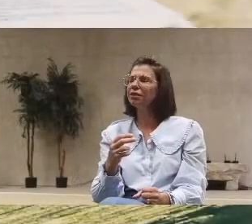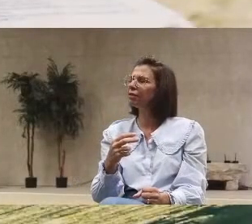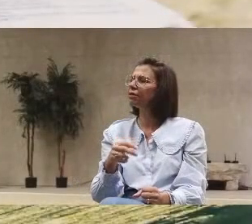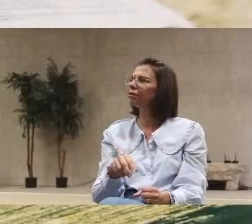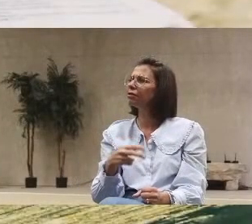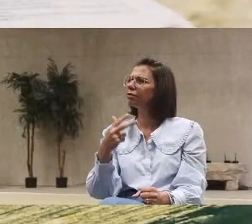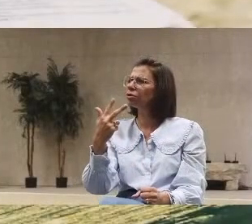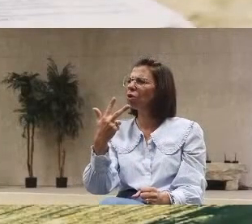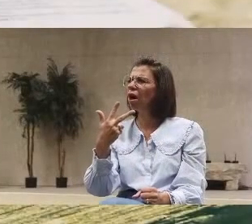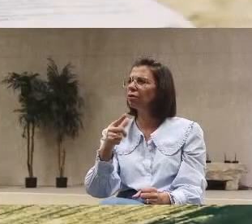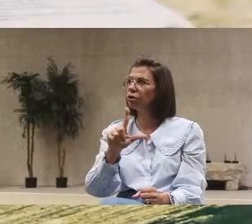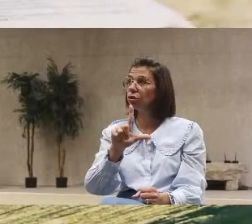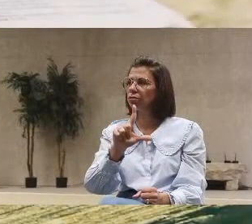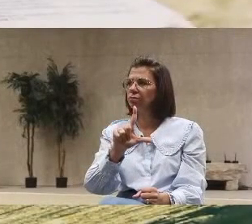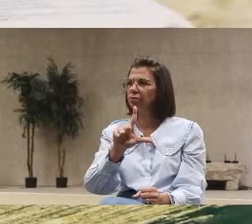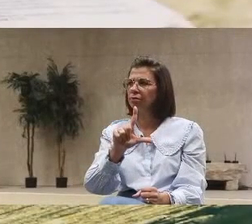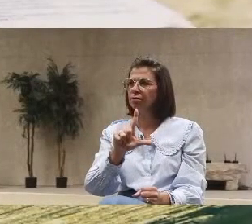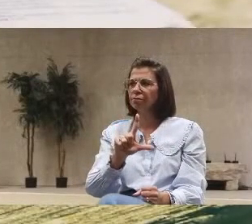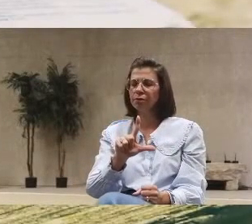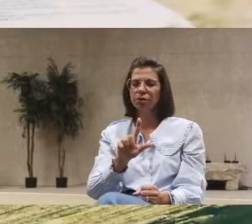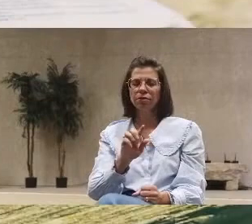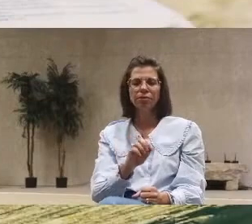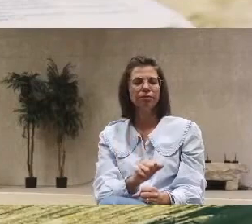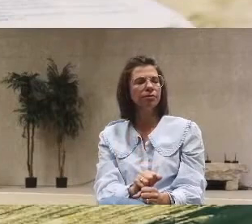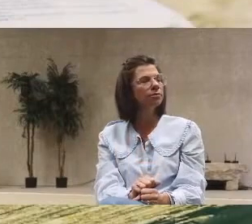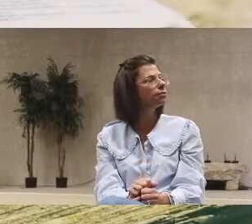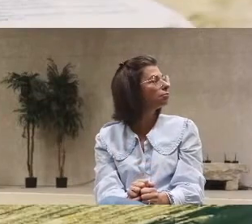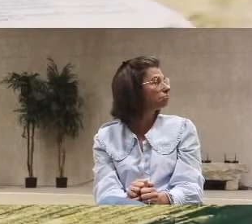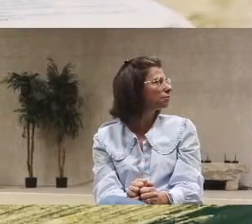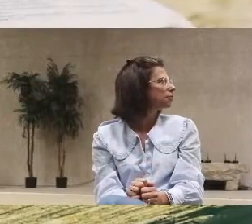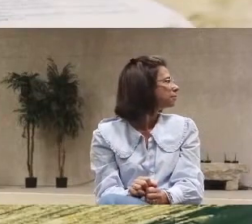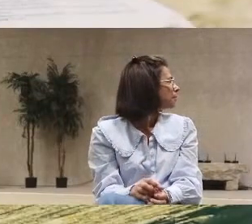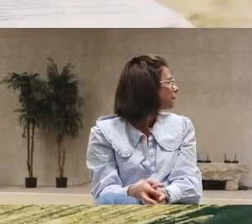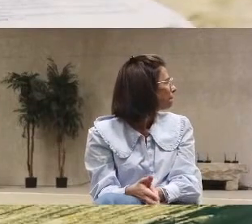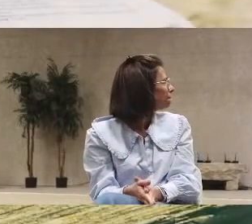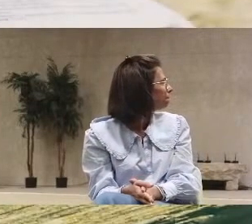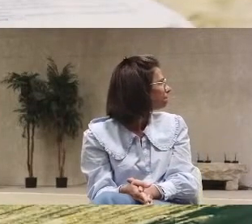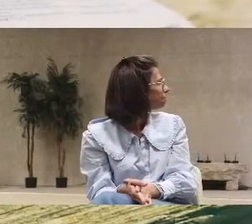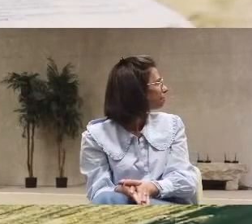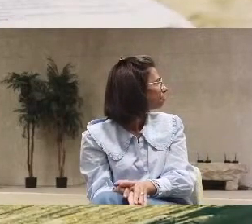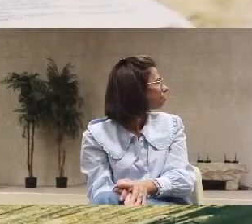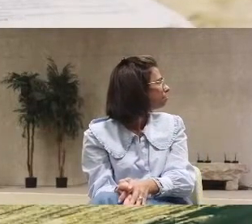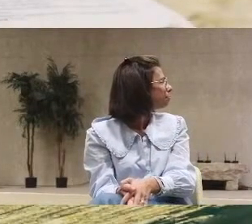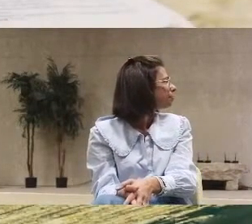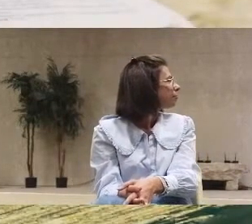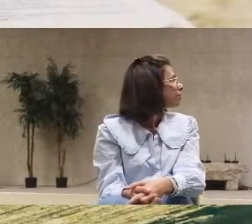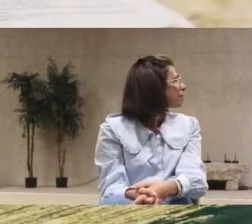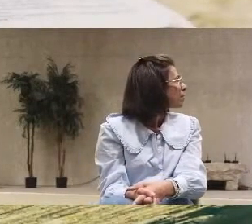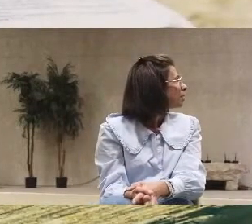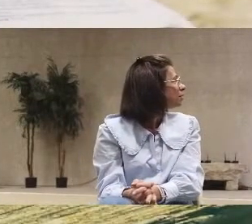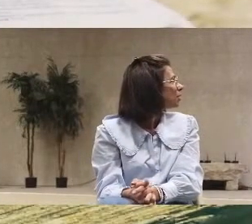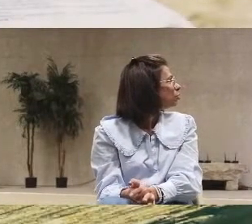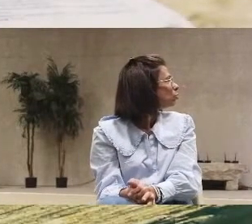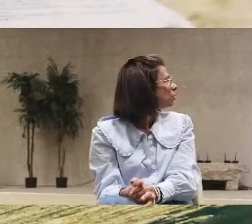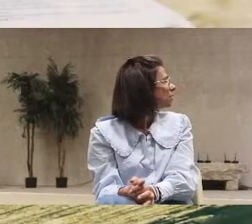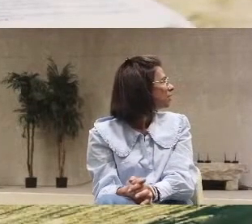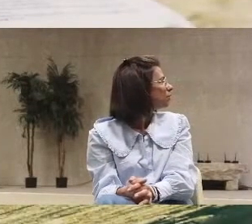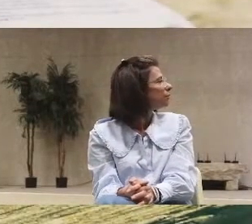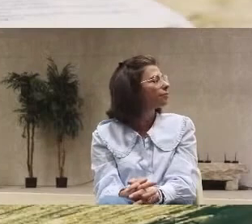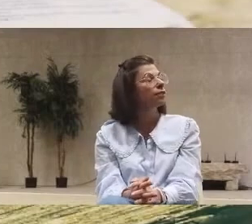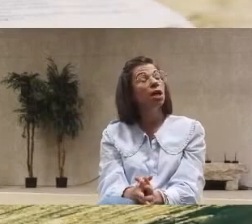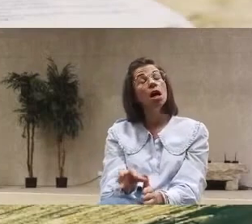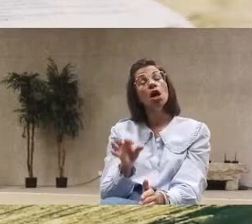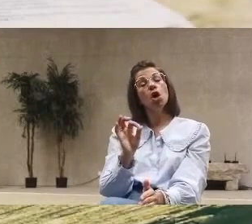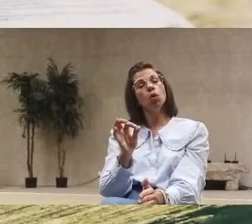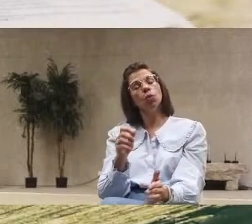d'un grand nombre de peuples, de leurs glaives, ils forgeront des voyaux, et de leurs lances, des serpes, une nation ne